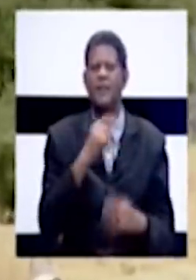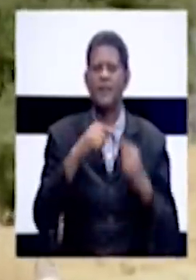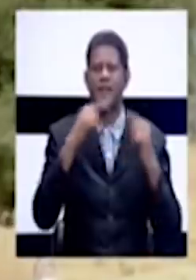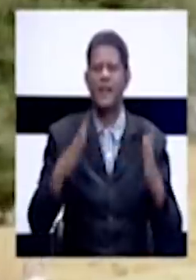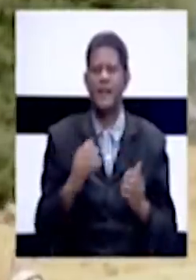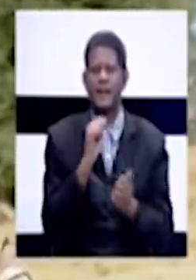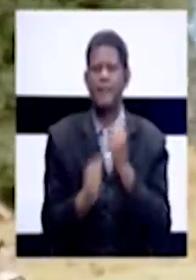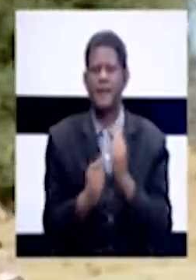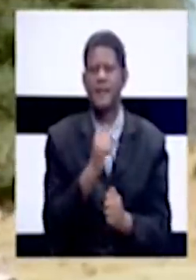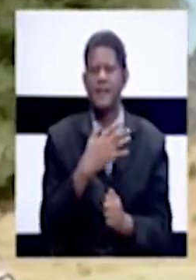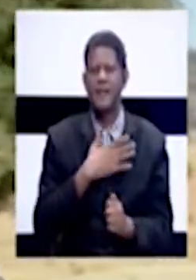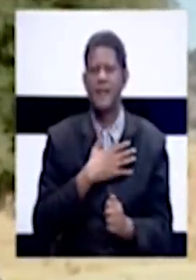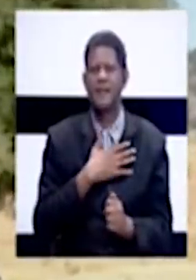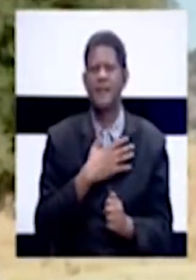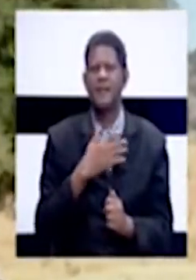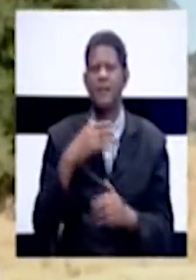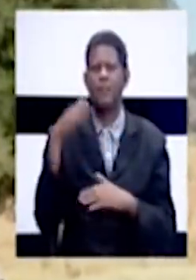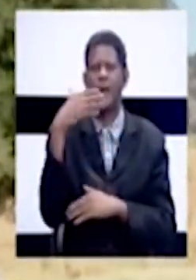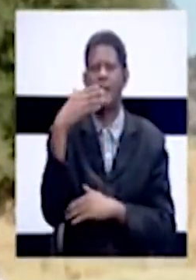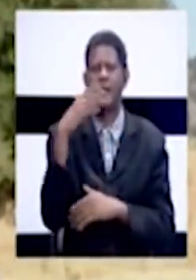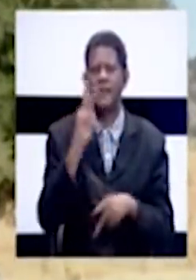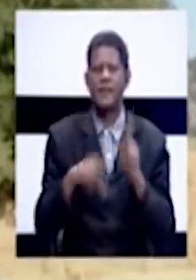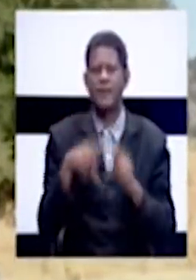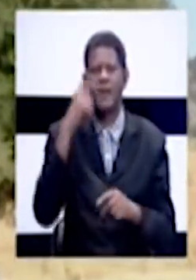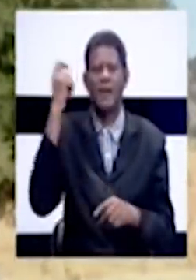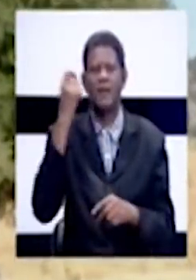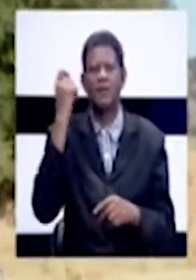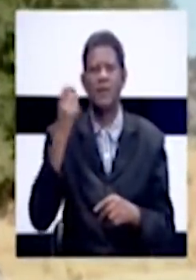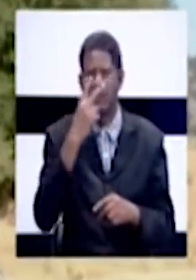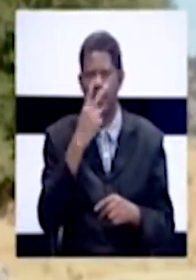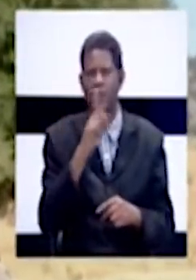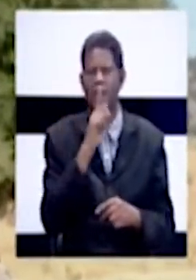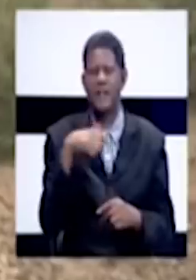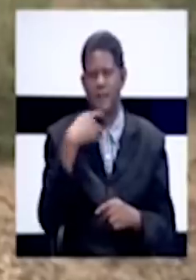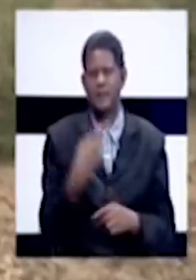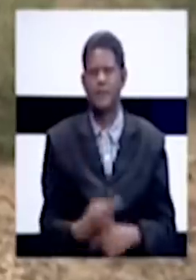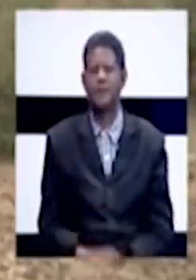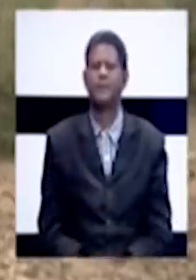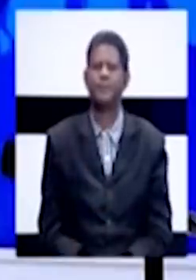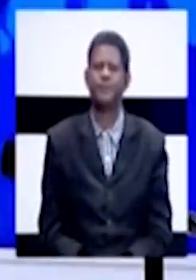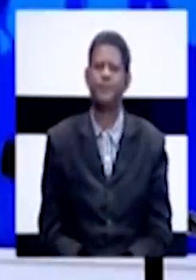سنا تجن بنديرنا نهزمنا عود من رئينا ما أدي